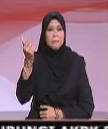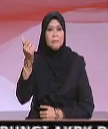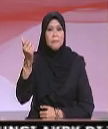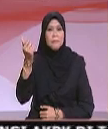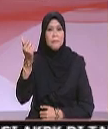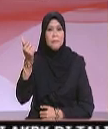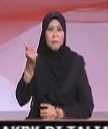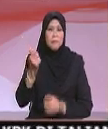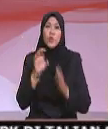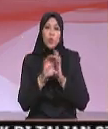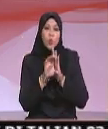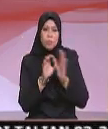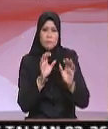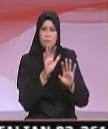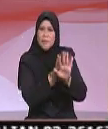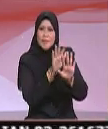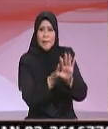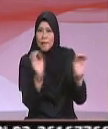berdesak-desakan